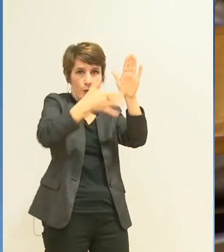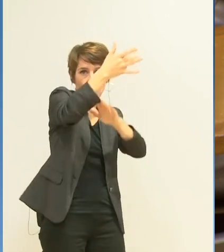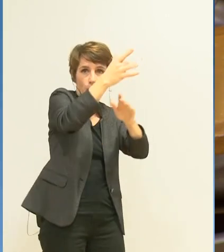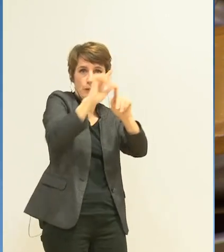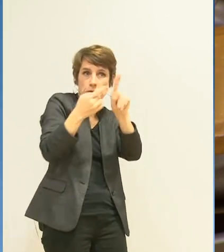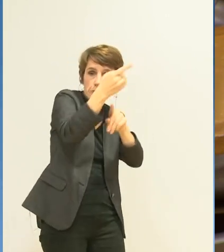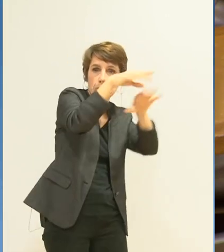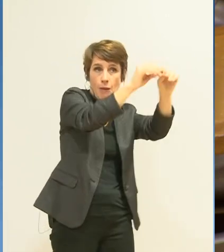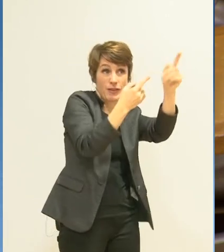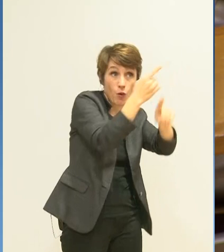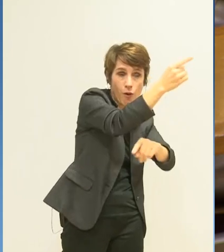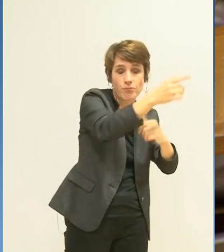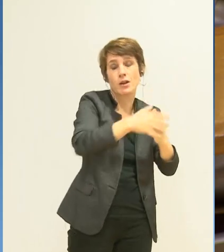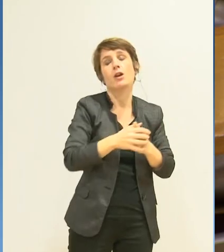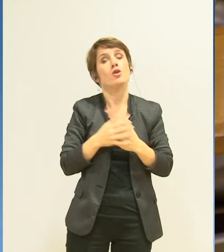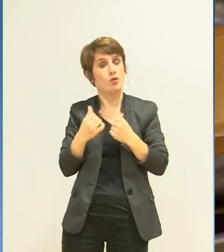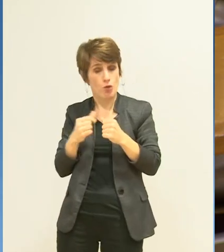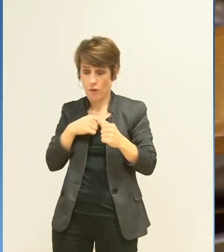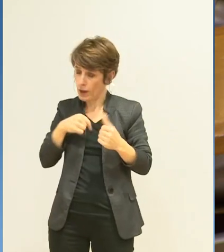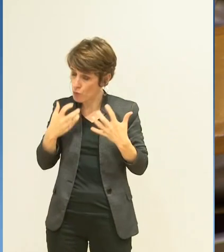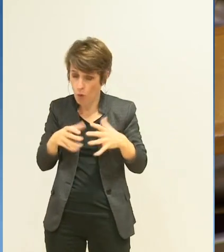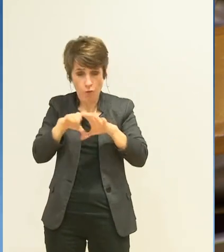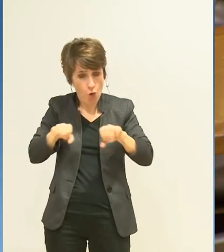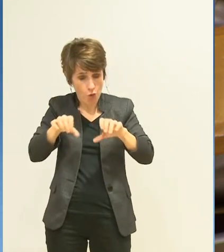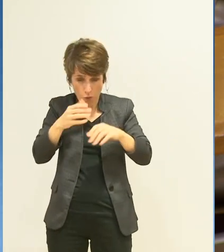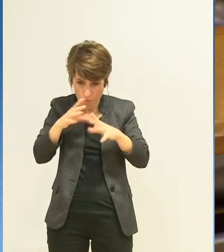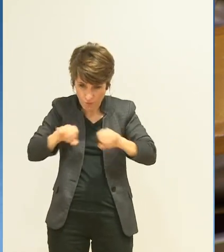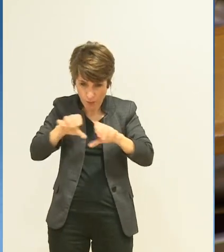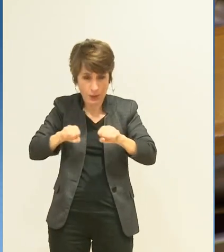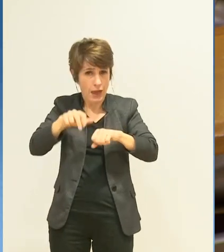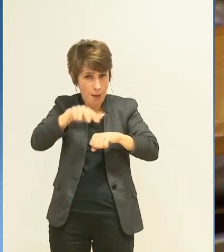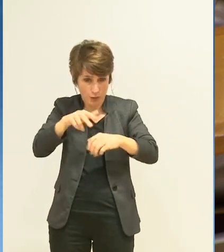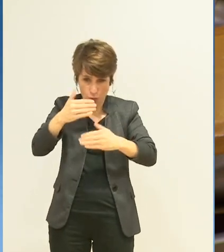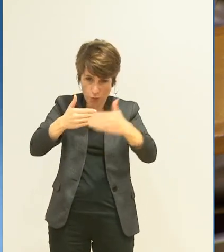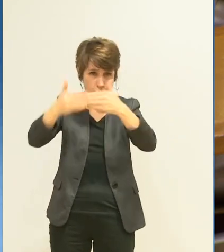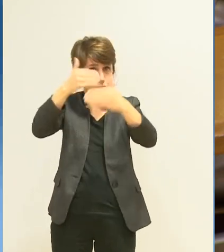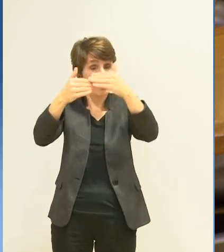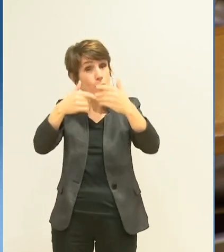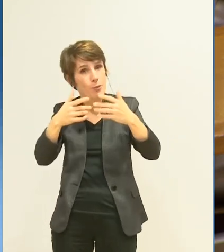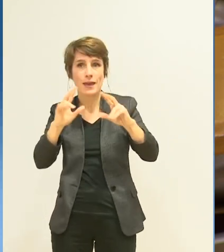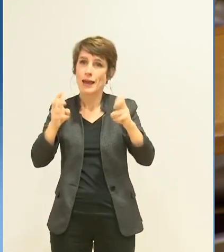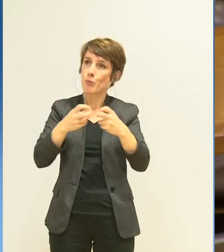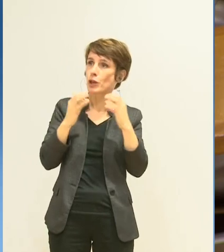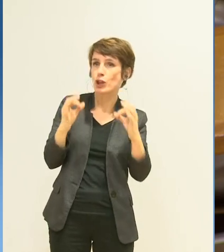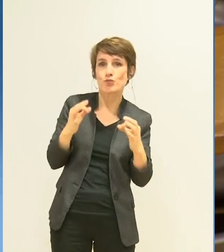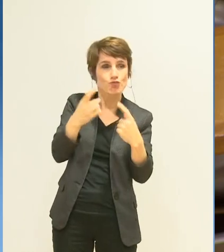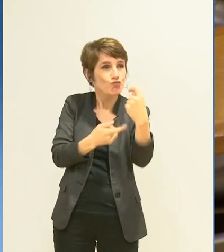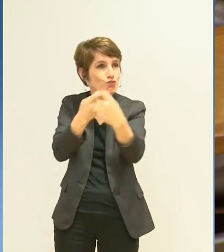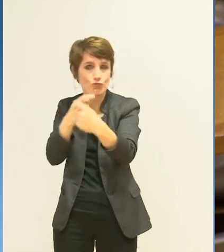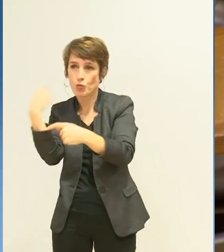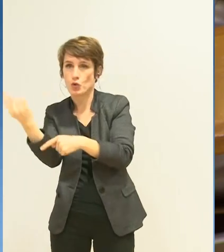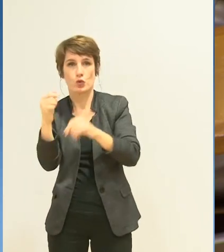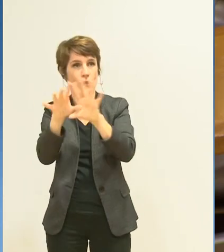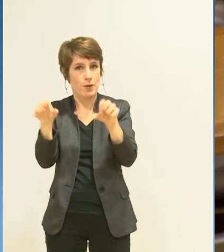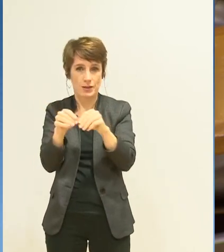lui c'est bien de produire du logement et du logement qui soit abordable pour toutes tout les ménages et donc à la fois du